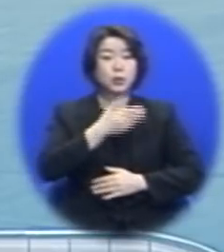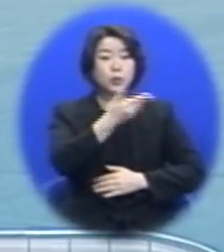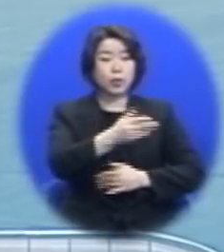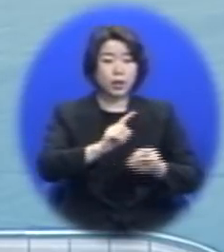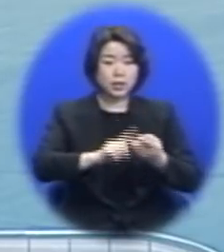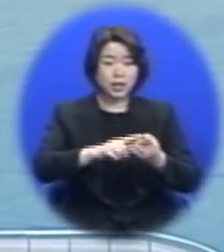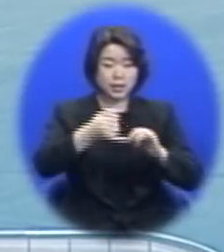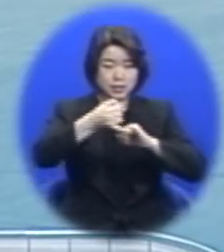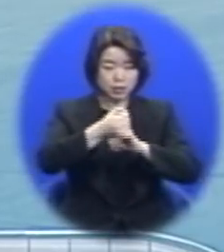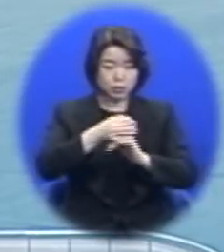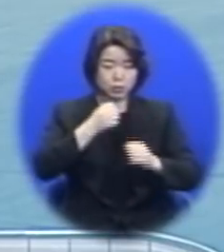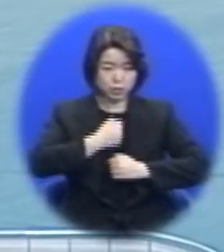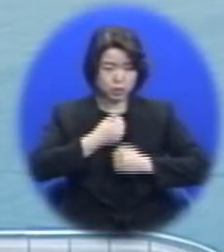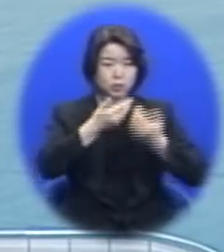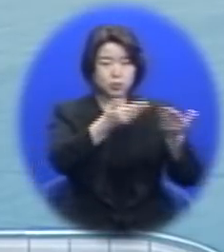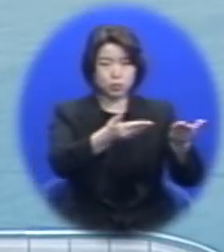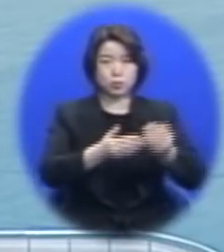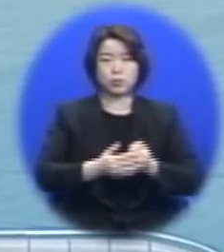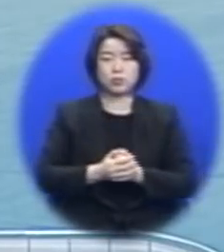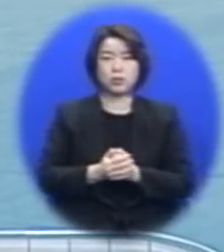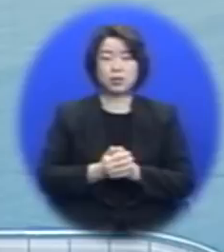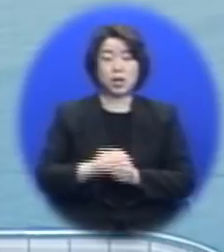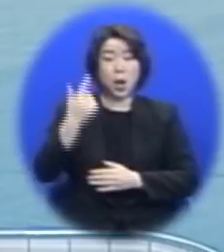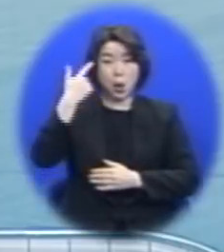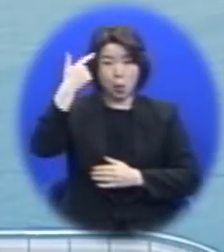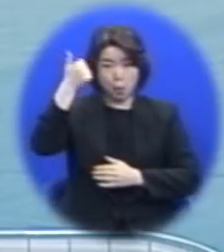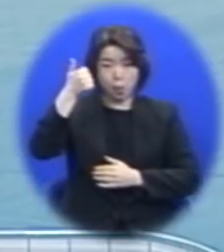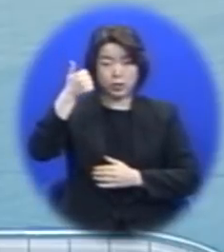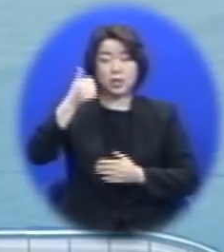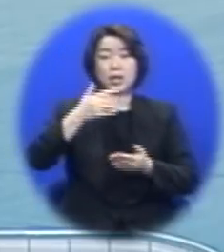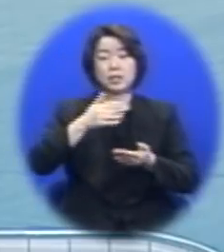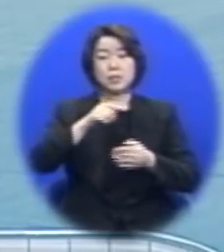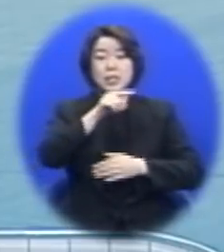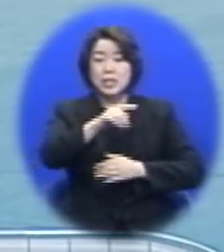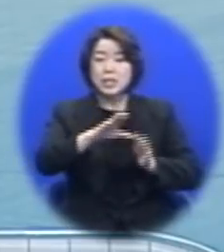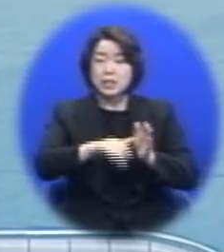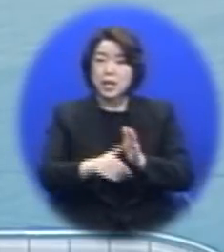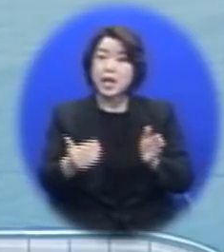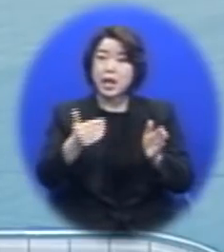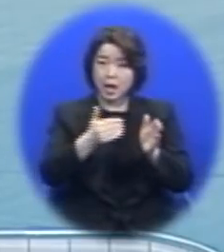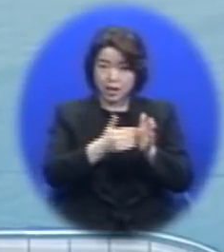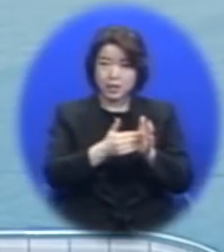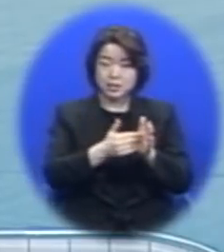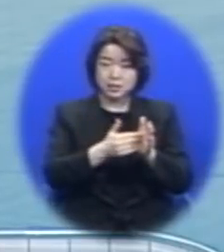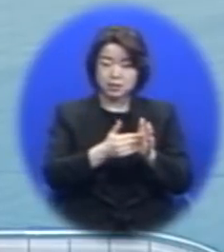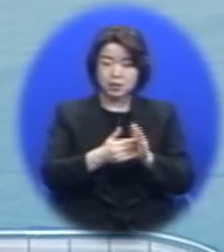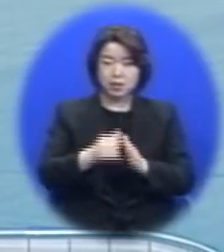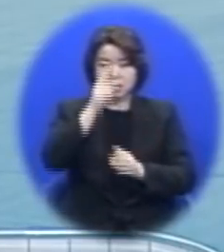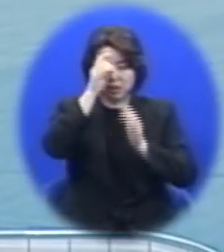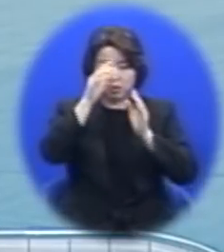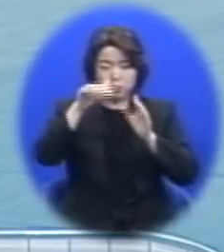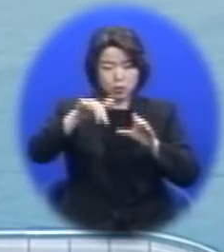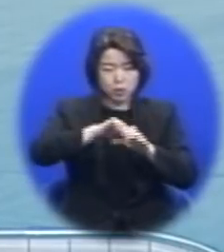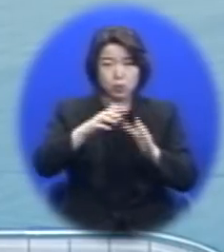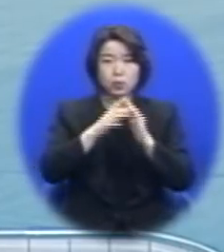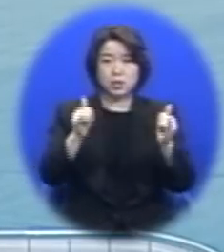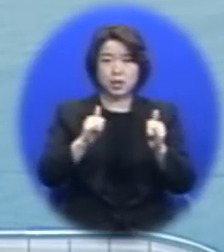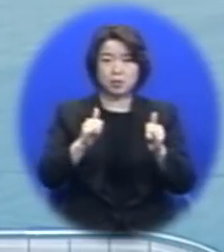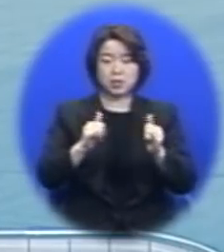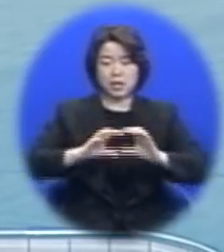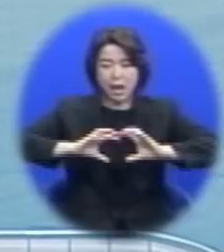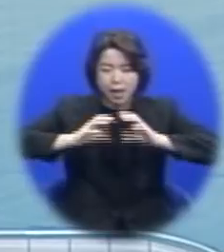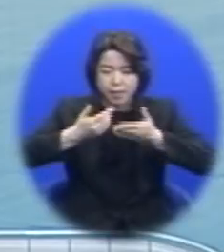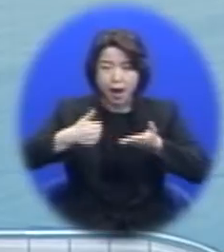지키겠노라. 목사님은 이때까지만 해도 기독교인들이 나라를 위해서 그렇게